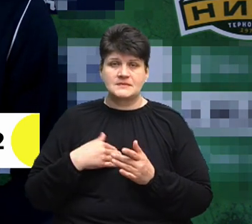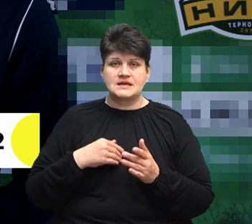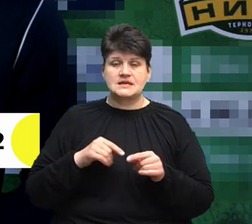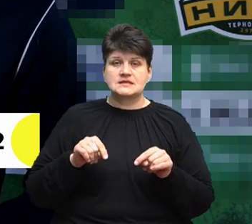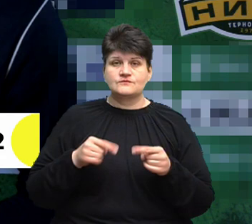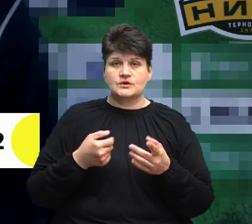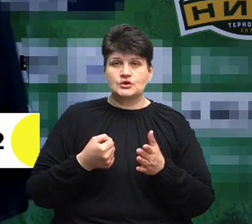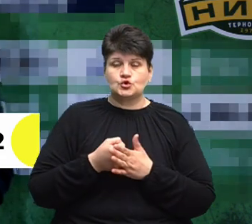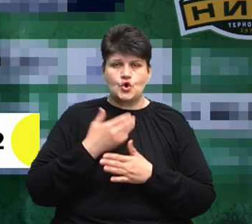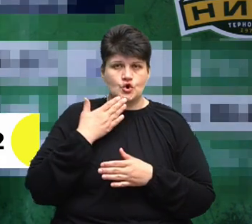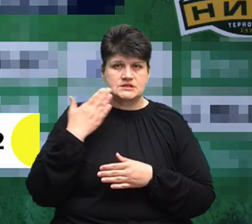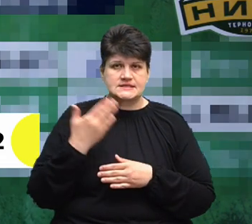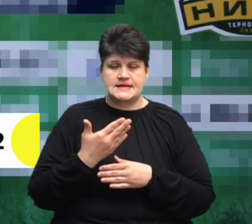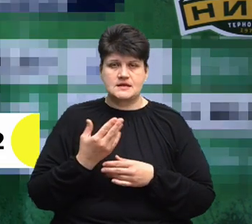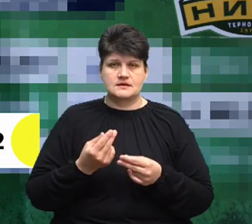гольових моментів,